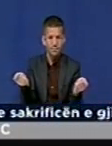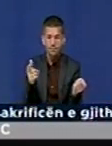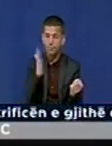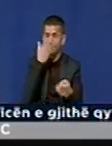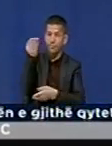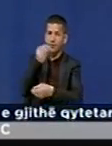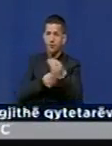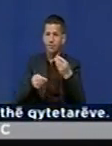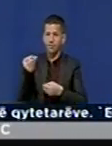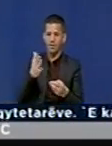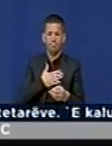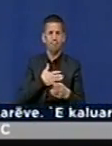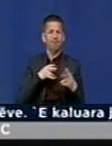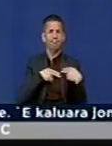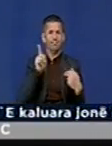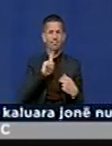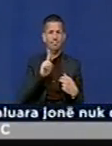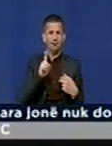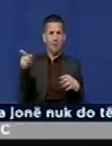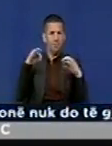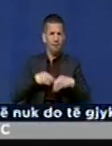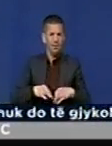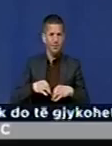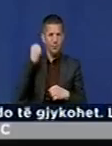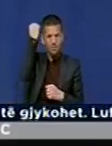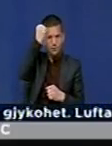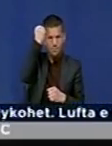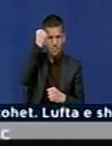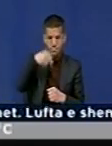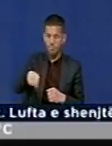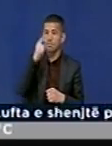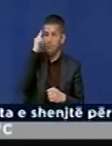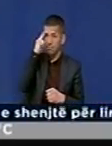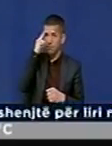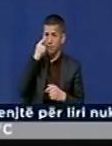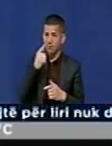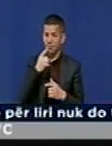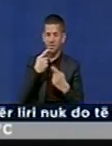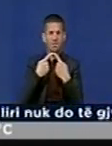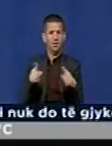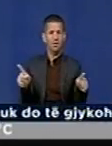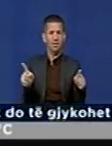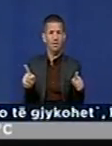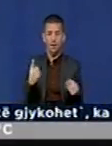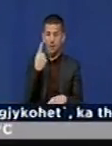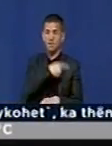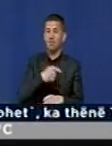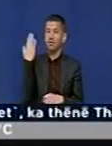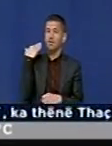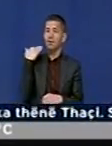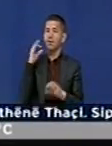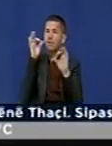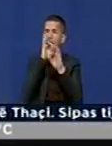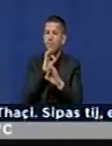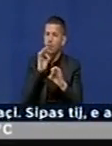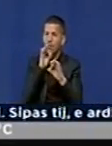letërkëmbimit të tuti, unë se kom udhëheq presidenti i Republikës. Besoj që këtu duhet ta kemi një vindarse. Por vitin e kaluar, nuk ka pas